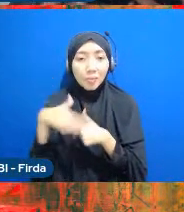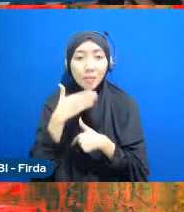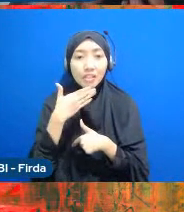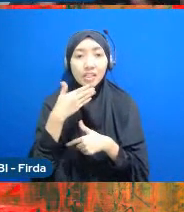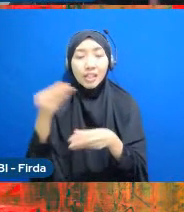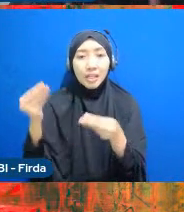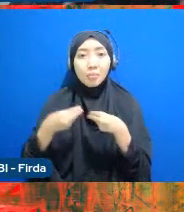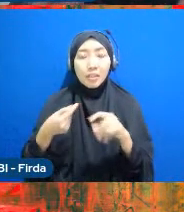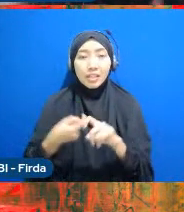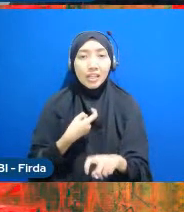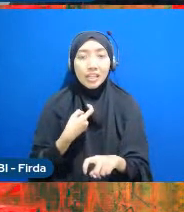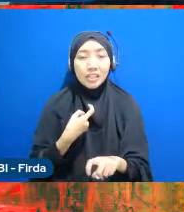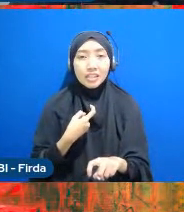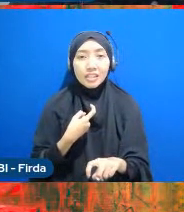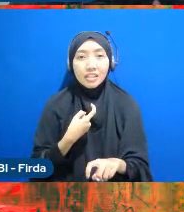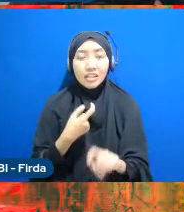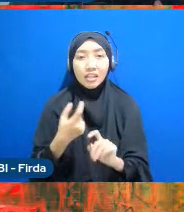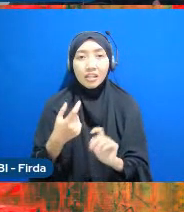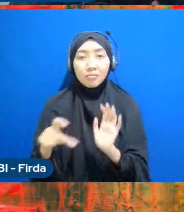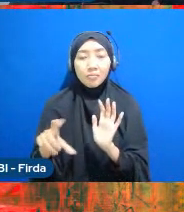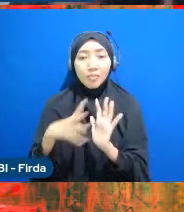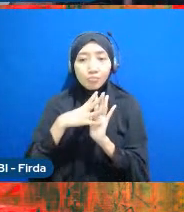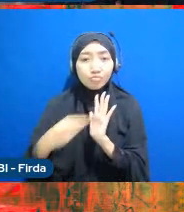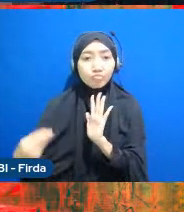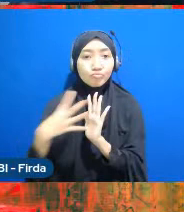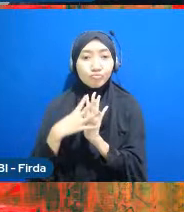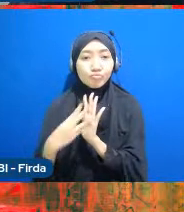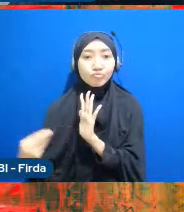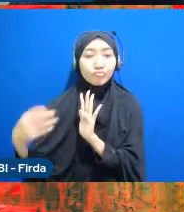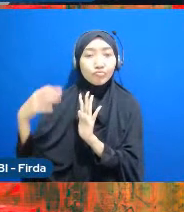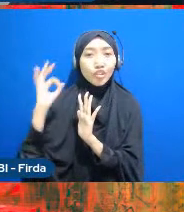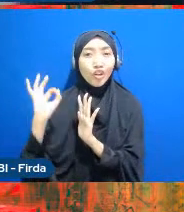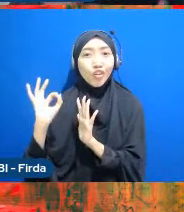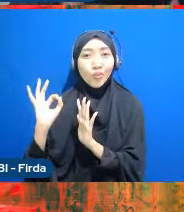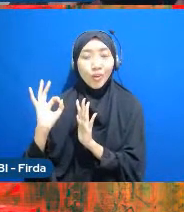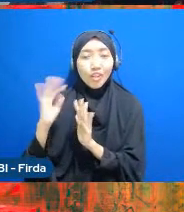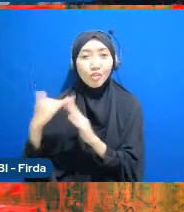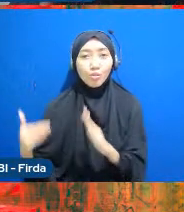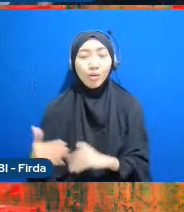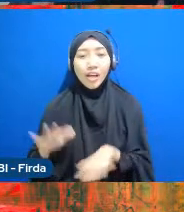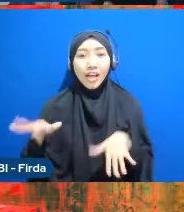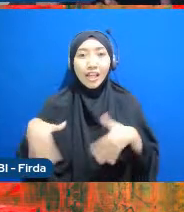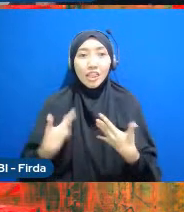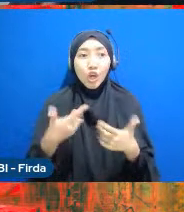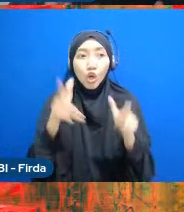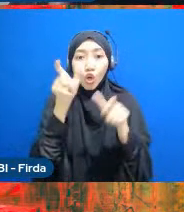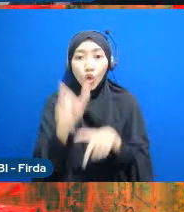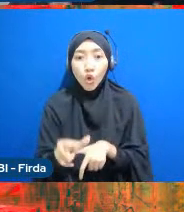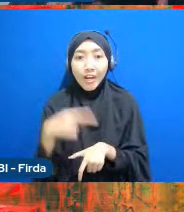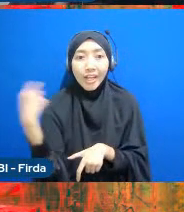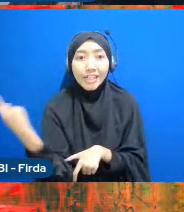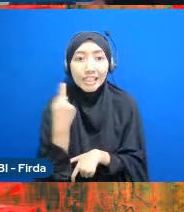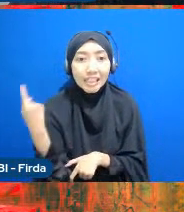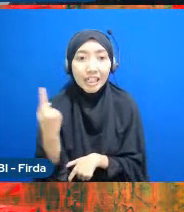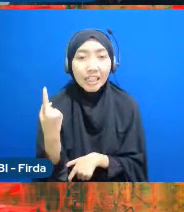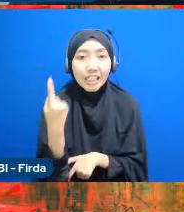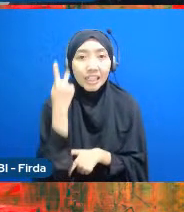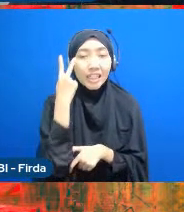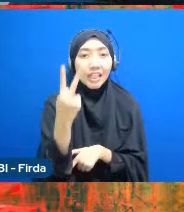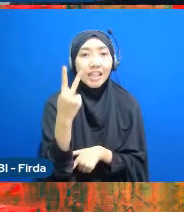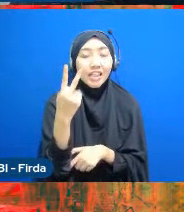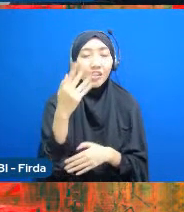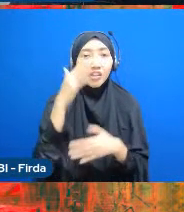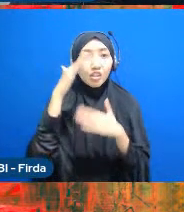dapat dari bagaimana dia mencontoh orang tuanya di rumah atau orang yang sering kali dia lihat di